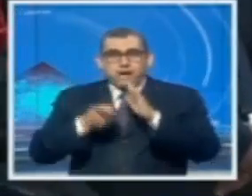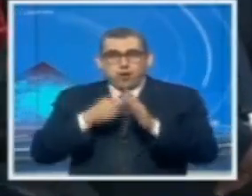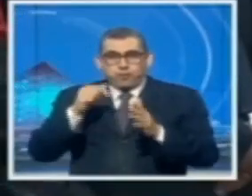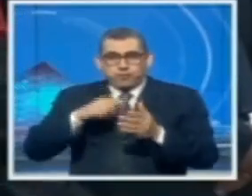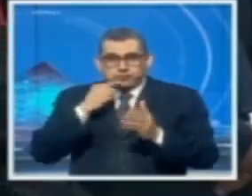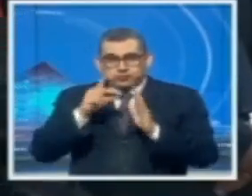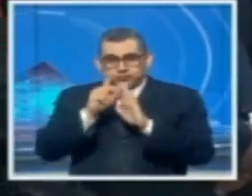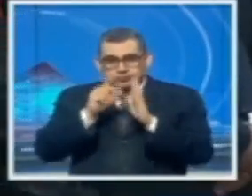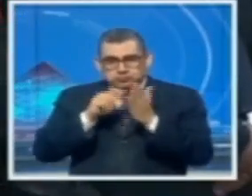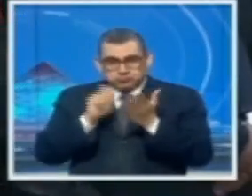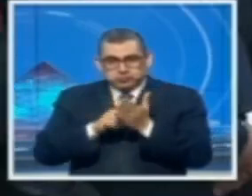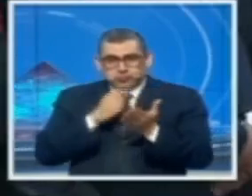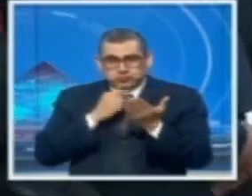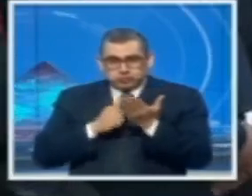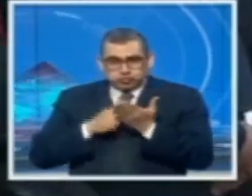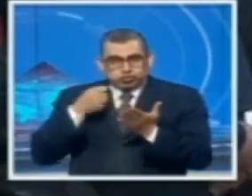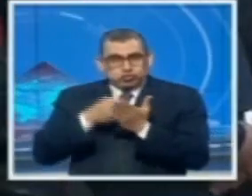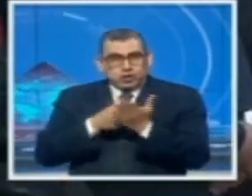مواصفات للجودة،